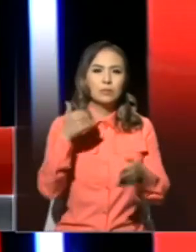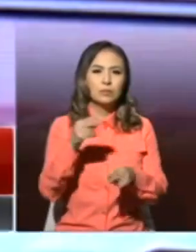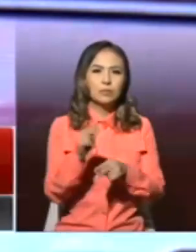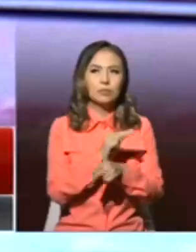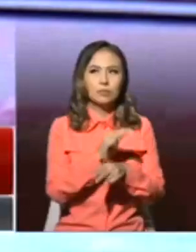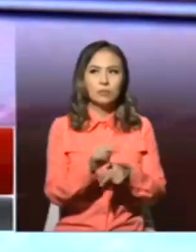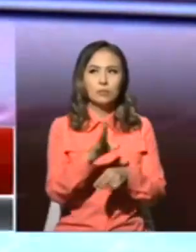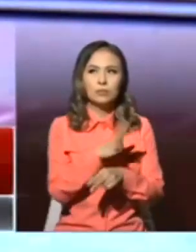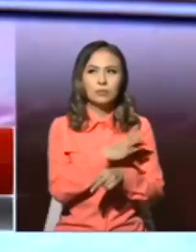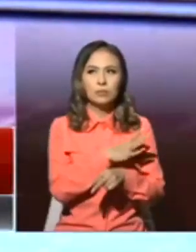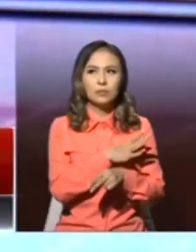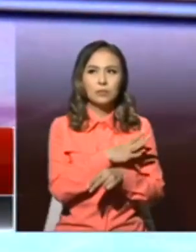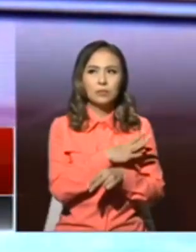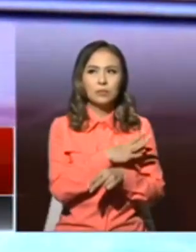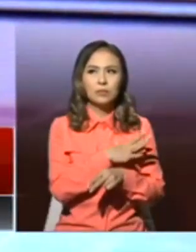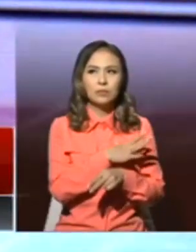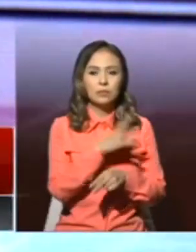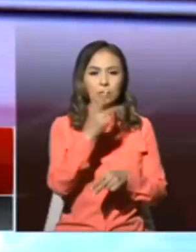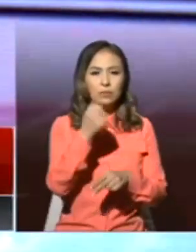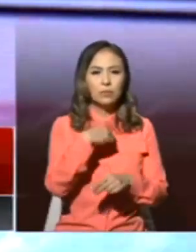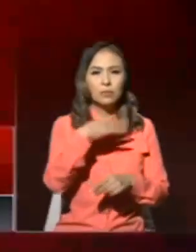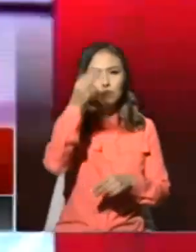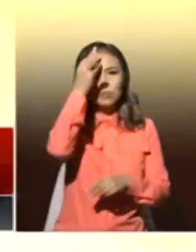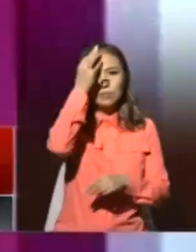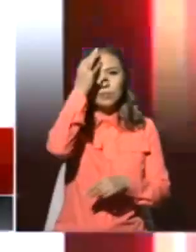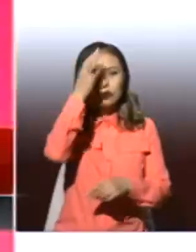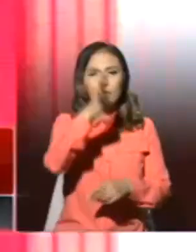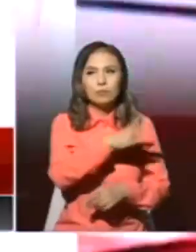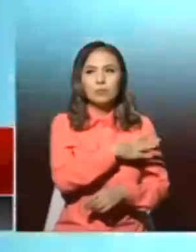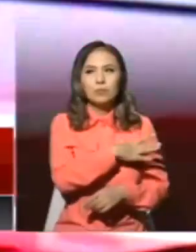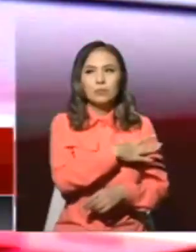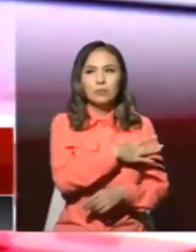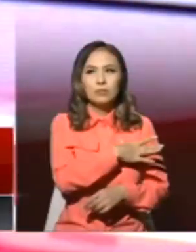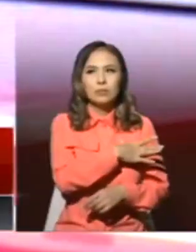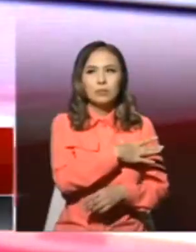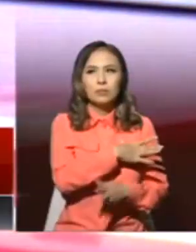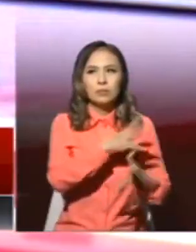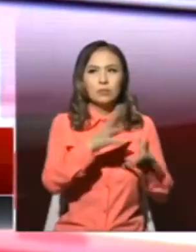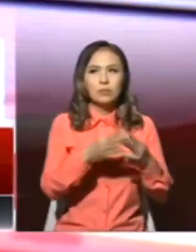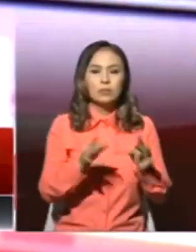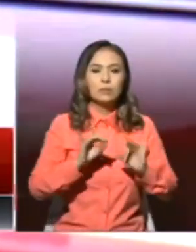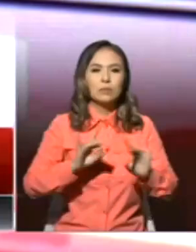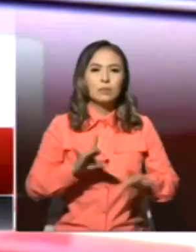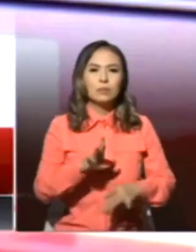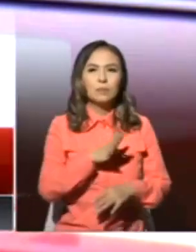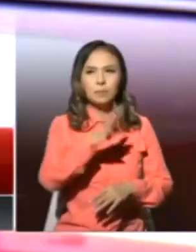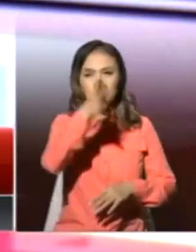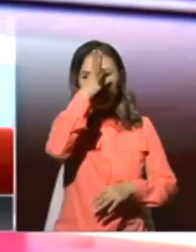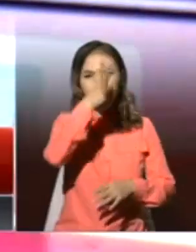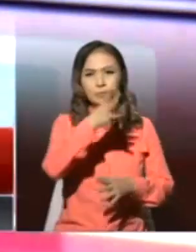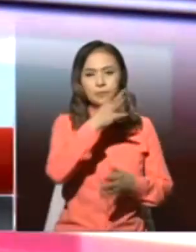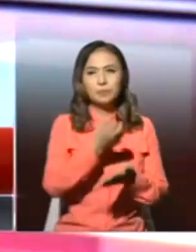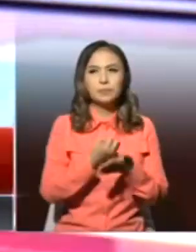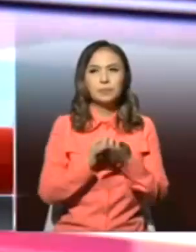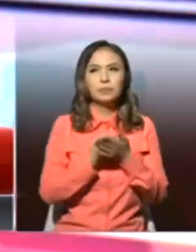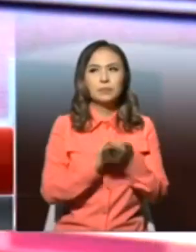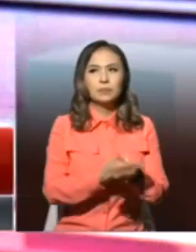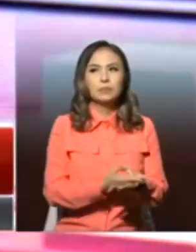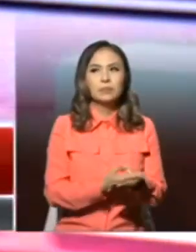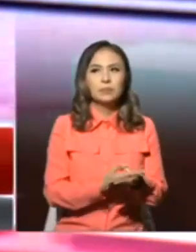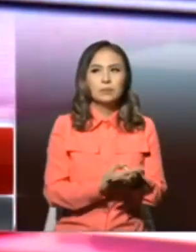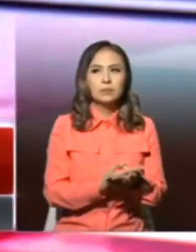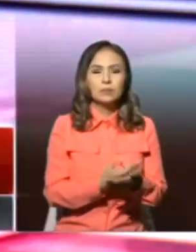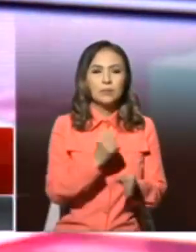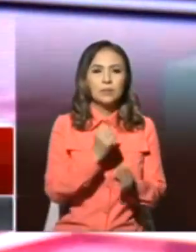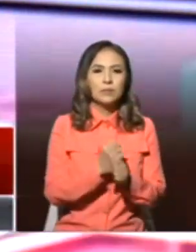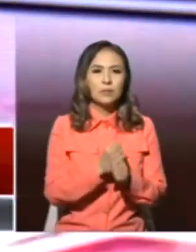екен. Есіңізде ме? Иә, әрине. Есіңізде ме? Жалпы айтып кетті ғой. 5 ай жатты. 5 айдың ішінде онымен